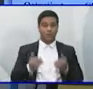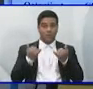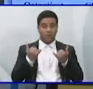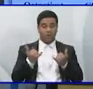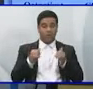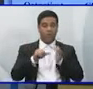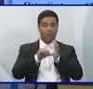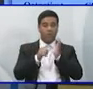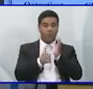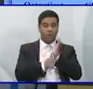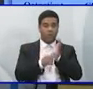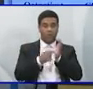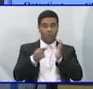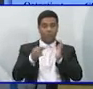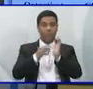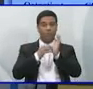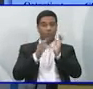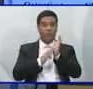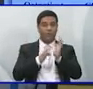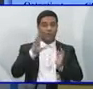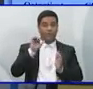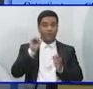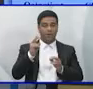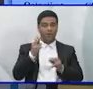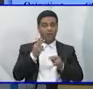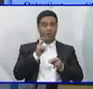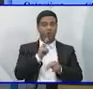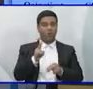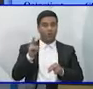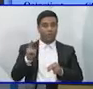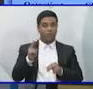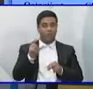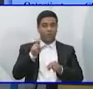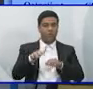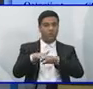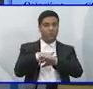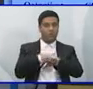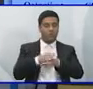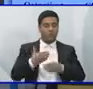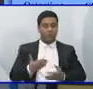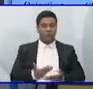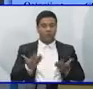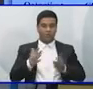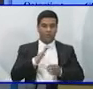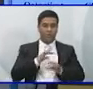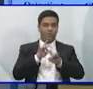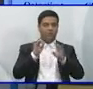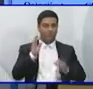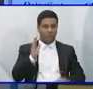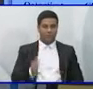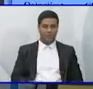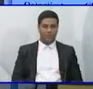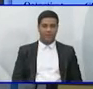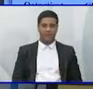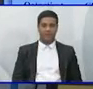Endi esa 16-19 asrlarda Qoraqalpoq xalqining ijtimoiy hayotini ko'rib chiqsak.